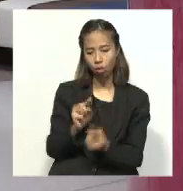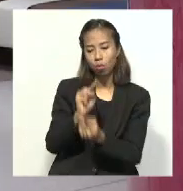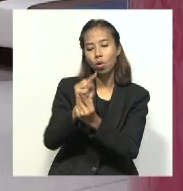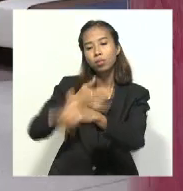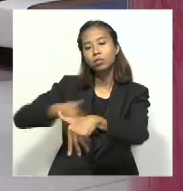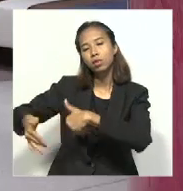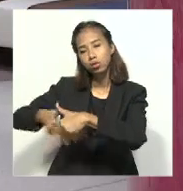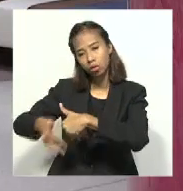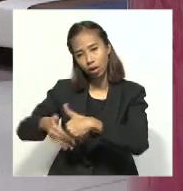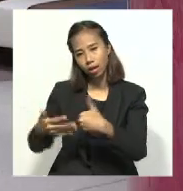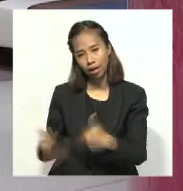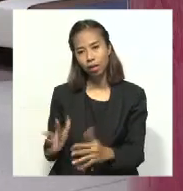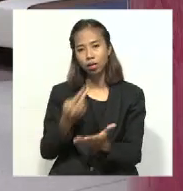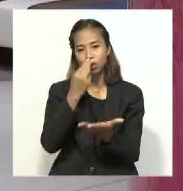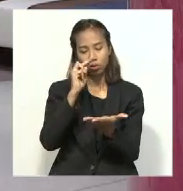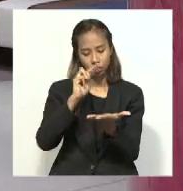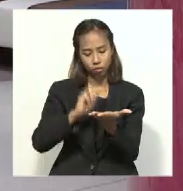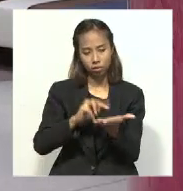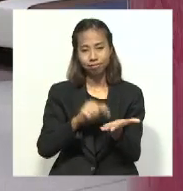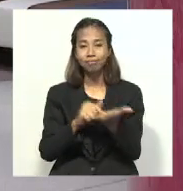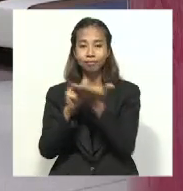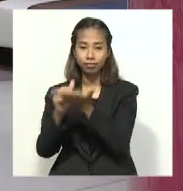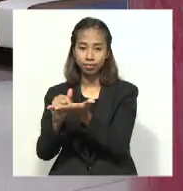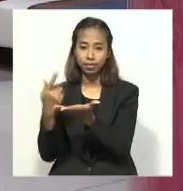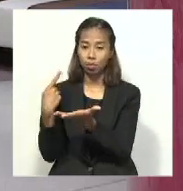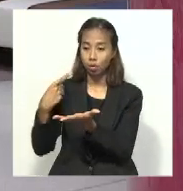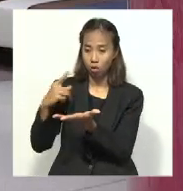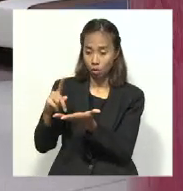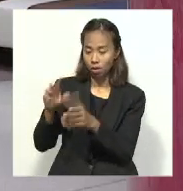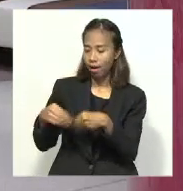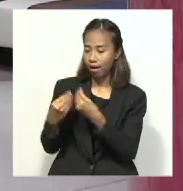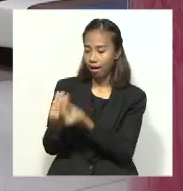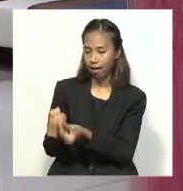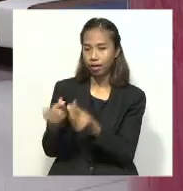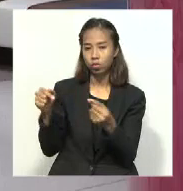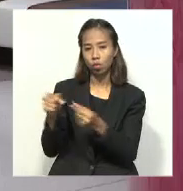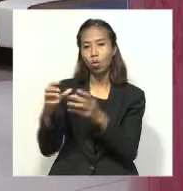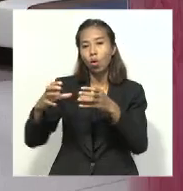มอบหนังสือนะคะเข้าทำประโยชน์หรืออยู่อาศัยให้กับประชาชนในพื้นที่ภา